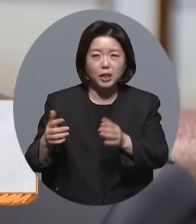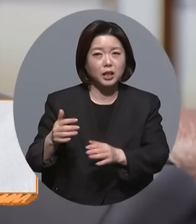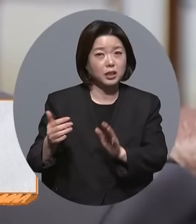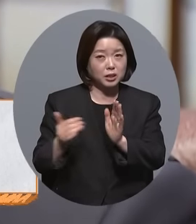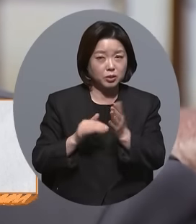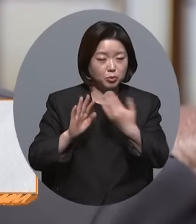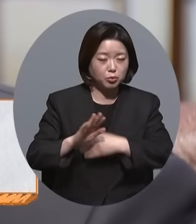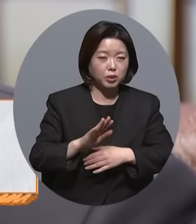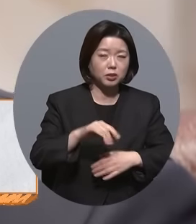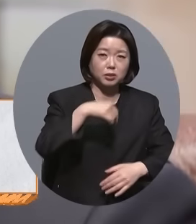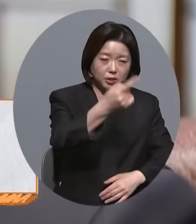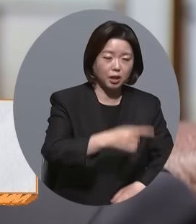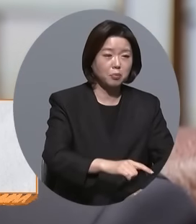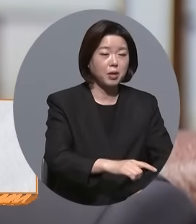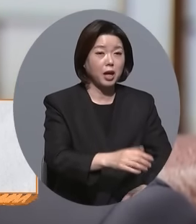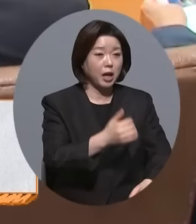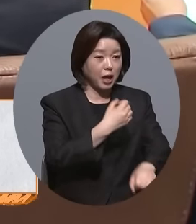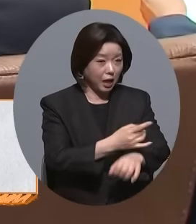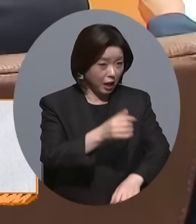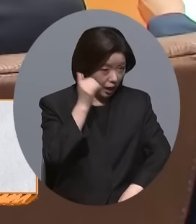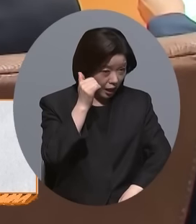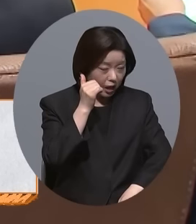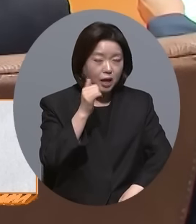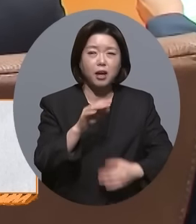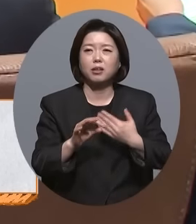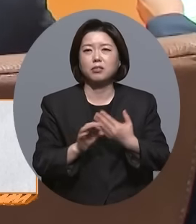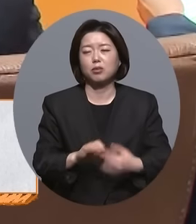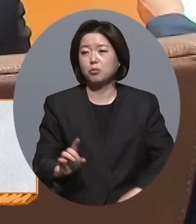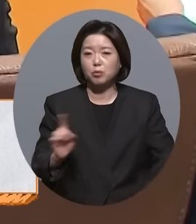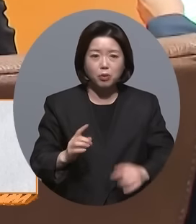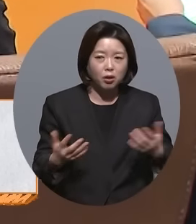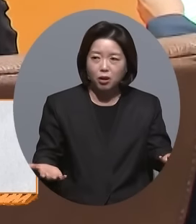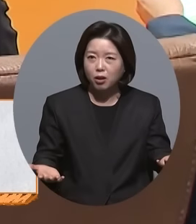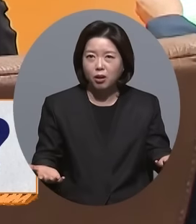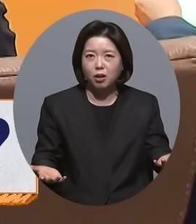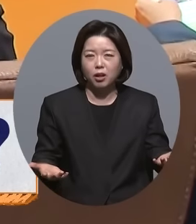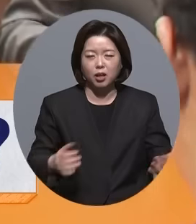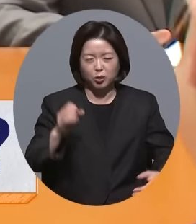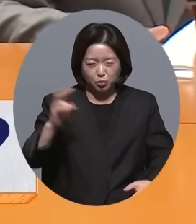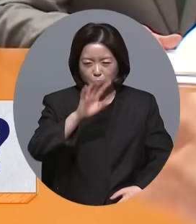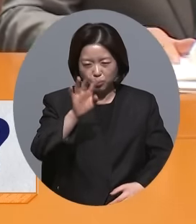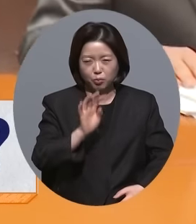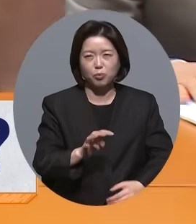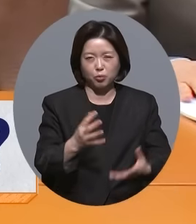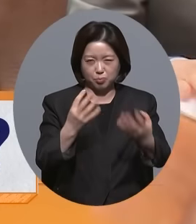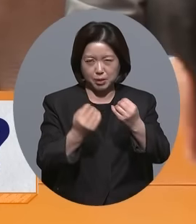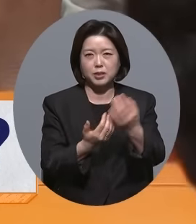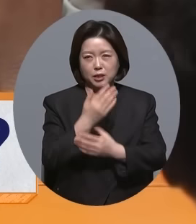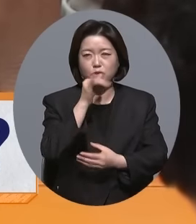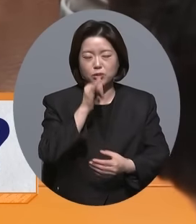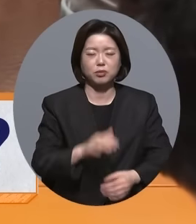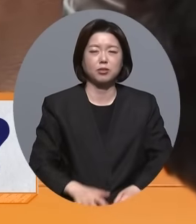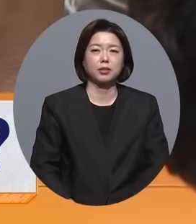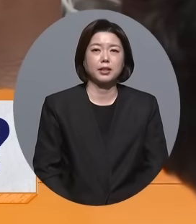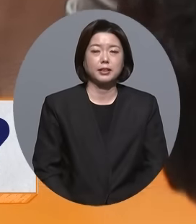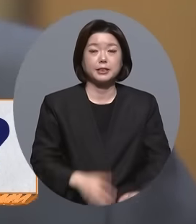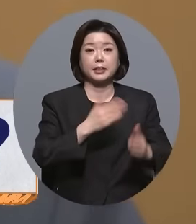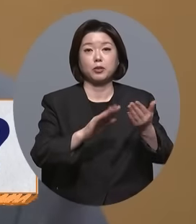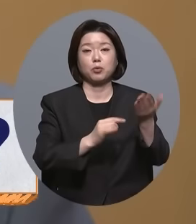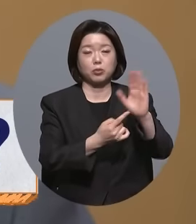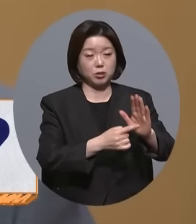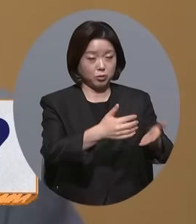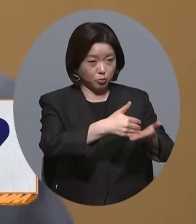난 다음에 아 그럼 합시다라고 얘기하면 도대체 뭐 하는 거지? 라는 의구심이 더 커질 수 있으니까 공개적으로